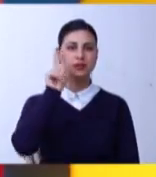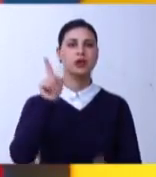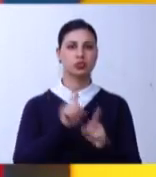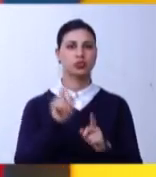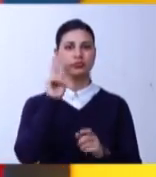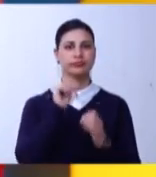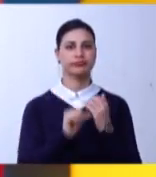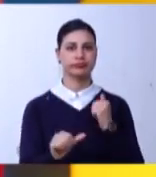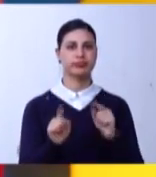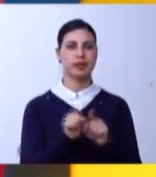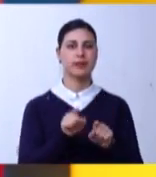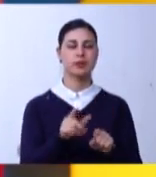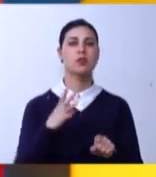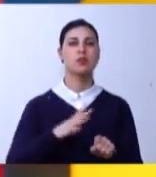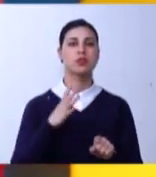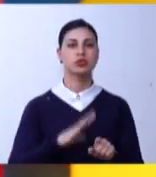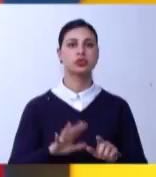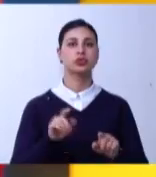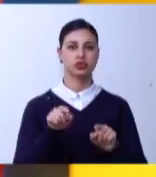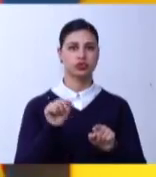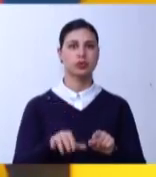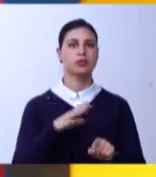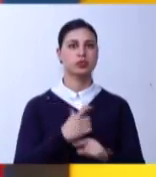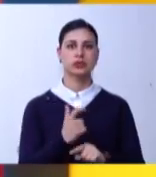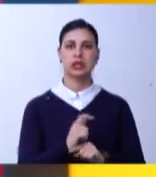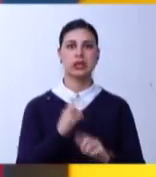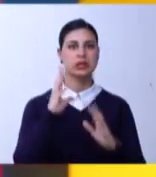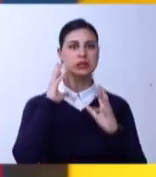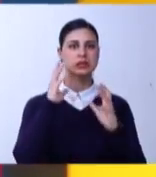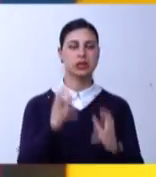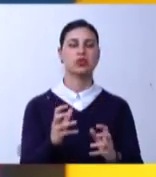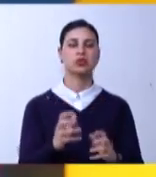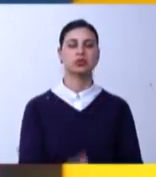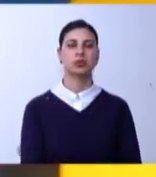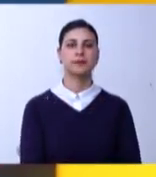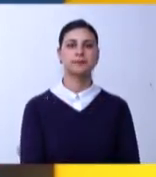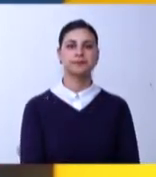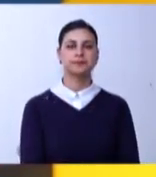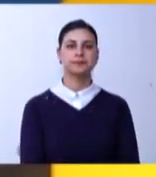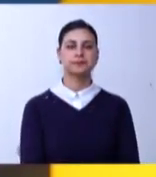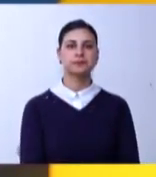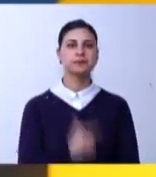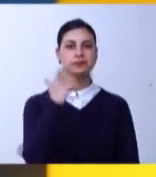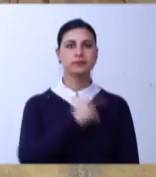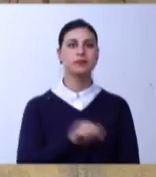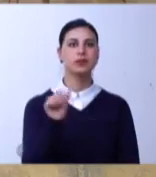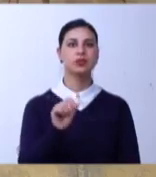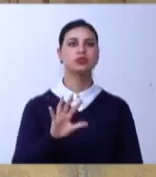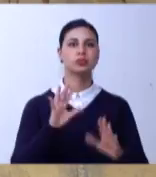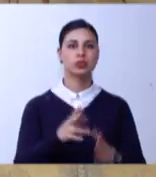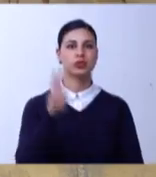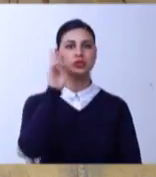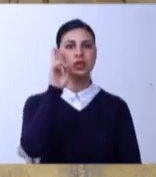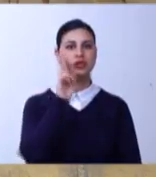დეფეკაციას, იმიტომ რომ მოშარდვის მოთმენის შემთხვევაში ჩვენ შეიძლება ძალიან სერიოზული ზიანი მივაყენოთ საშარდე